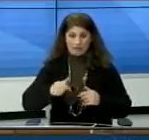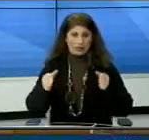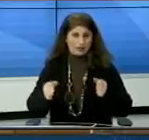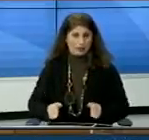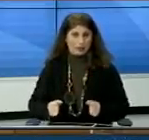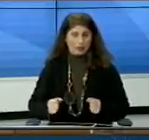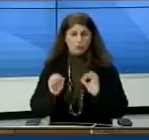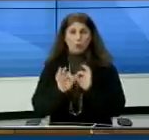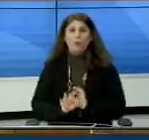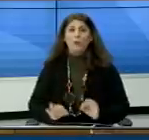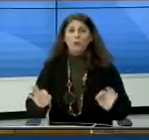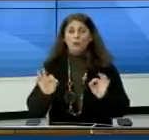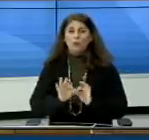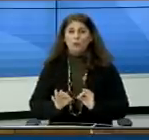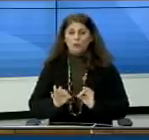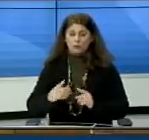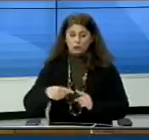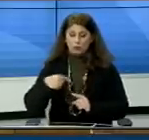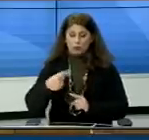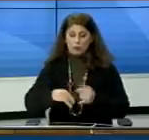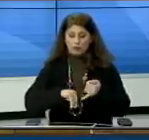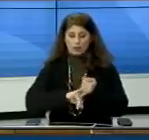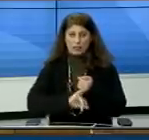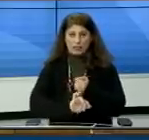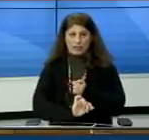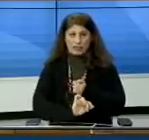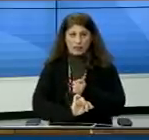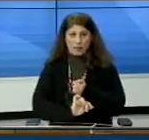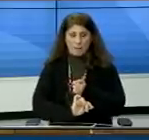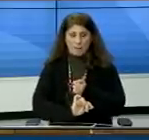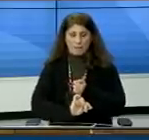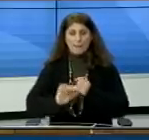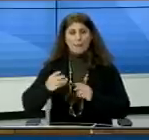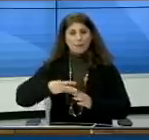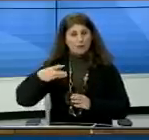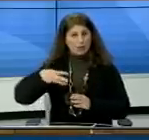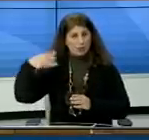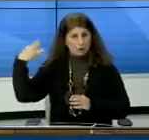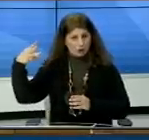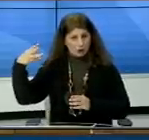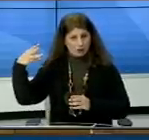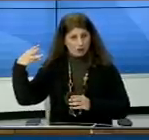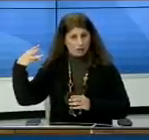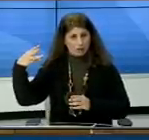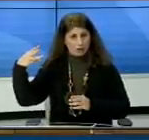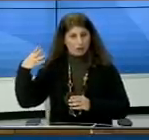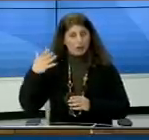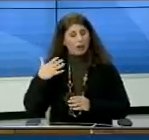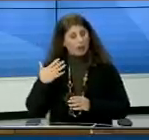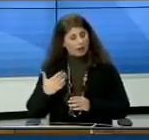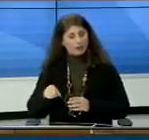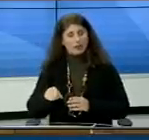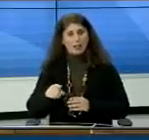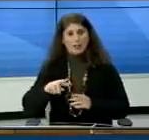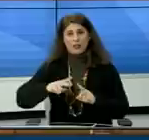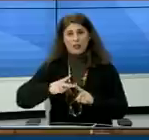είχα προβλέψει ότι το επόμενο στίχημα για την αξιωματική αντιπολίτευση θα ήταν να παραμείνει δεύτερο